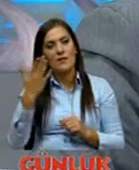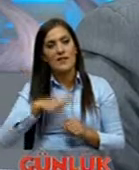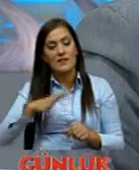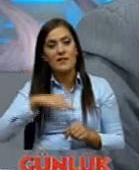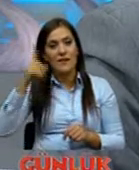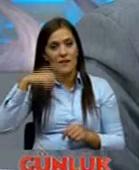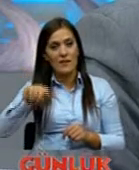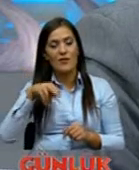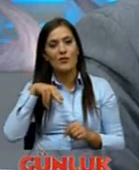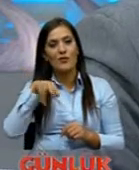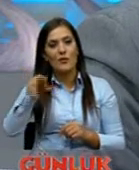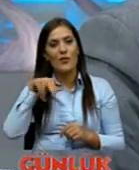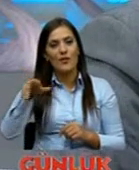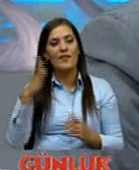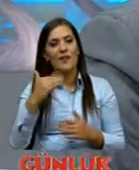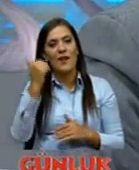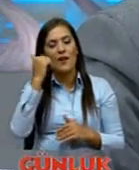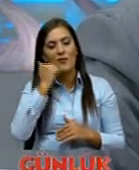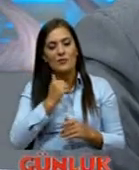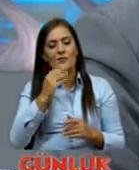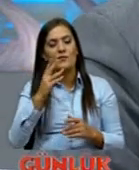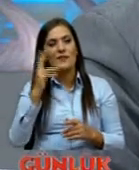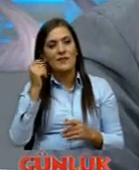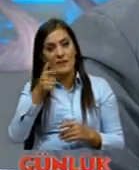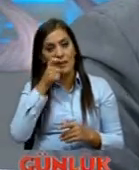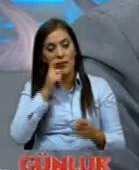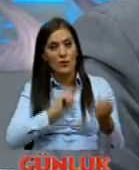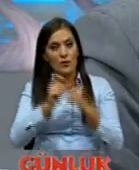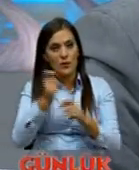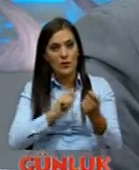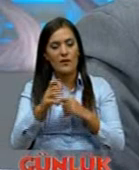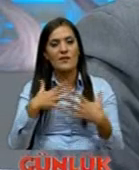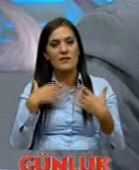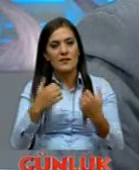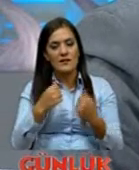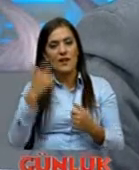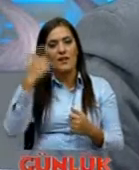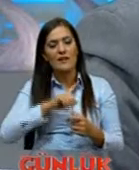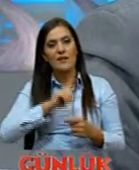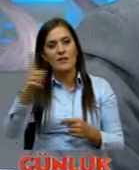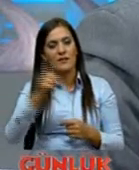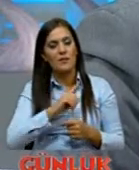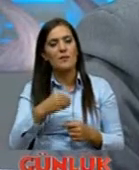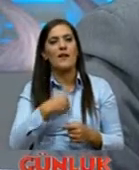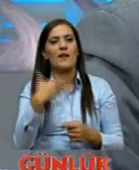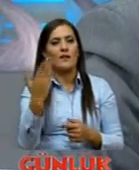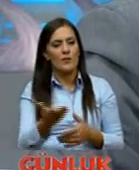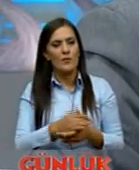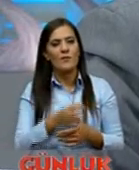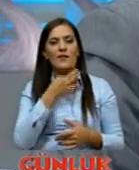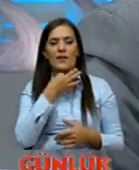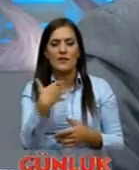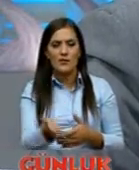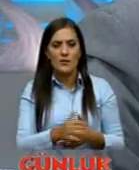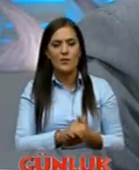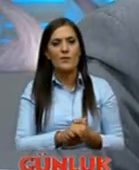isteyenler yolları daha düzgün kullansınlar. Evet, efendim, kesinlikle. Sağlıklı, sıhhatli gidip gelmeler diliyorum. Sağ ol. Teşekkür